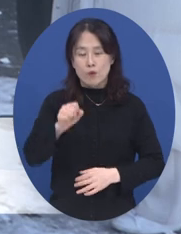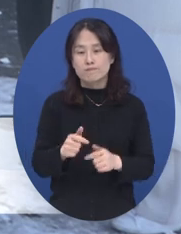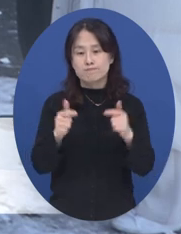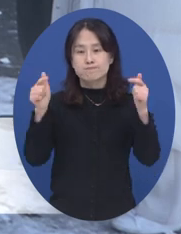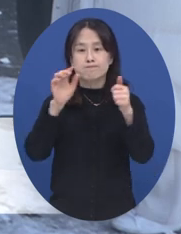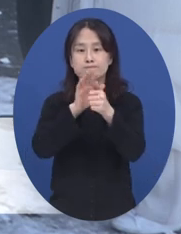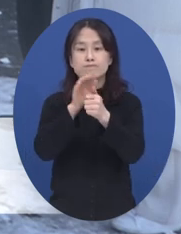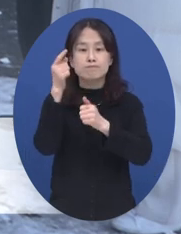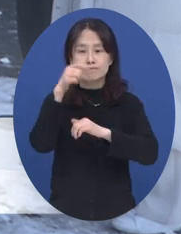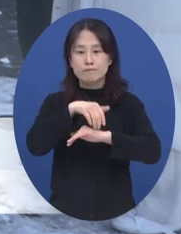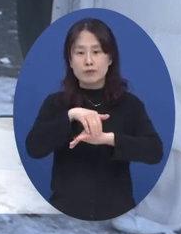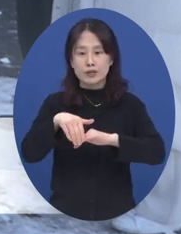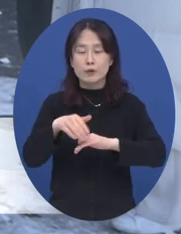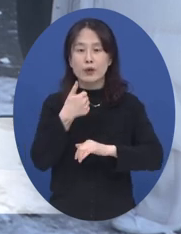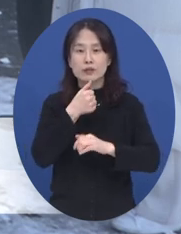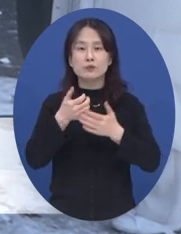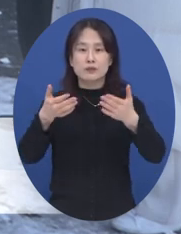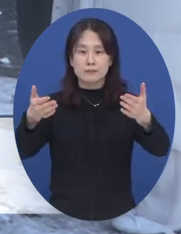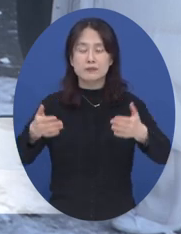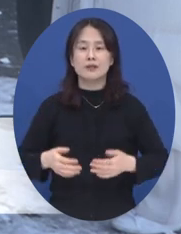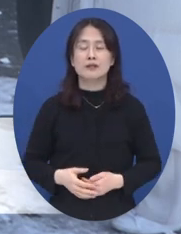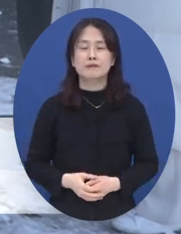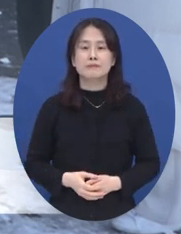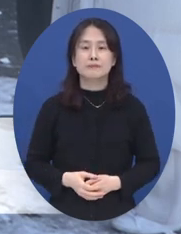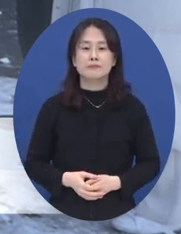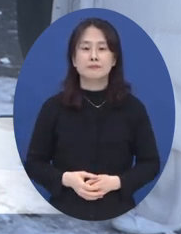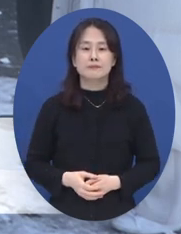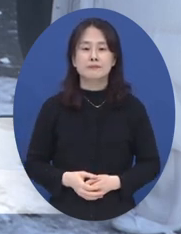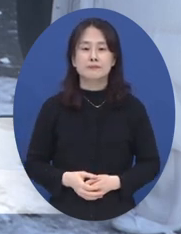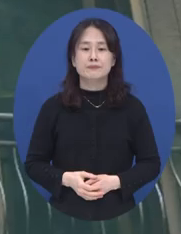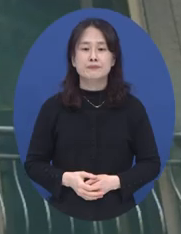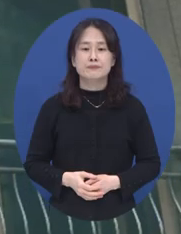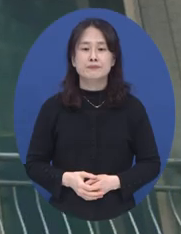지원합니다 구형 술 기자가 현장 취재했습니다